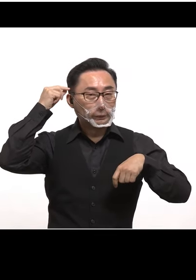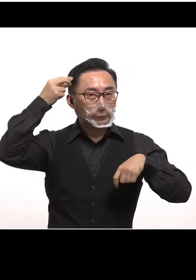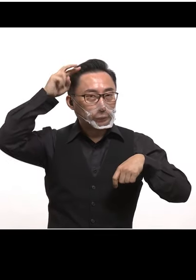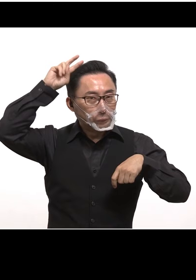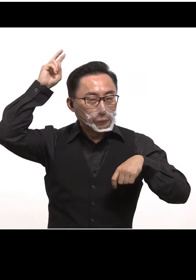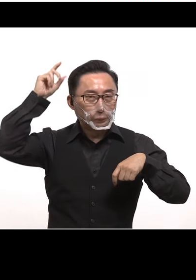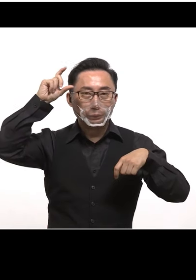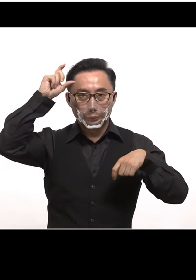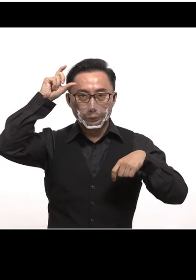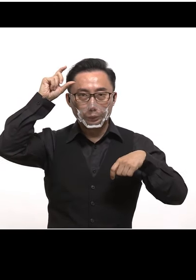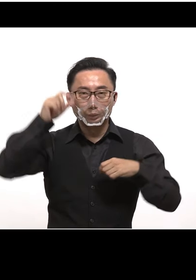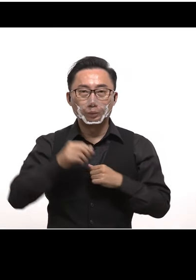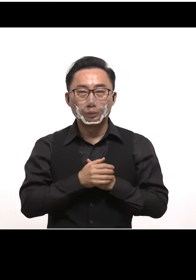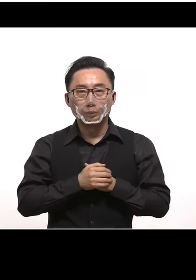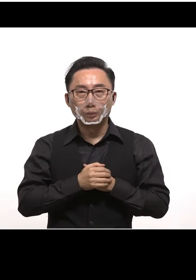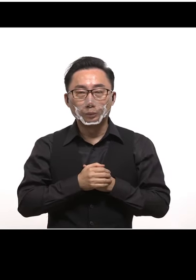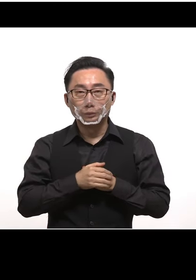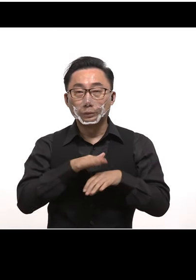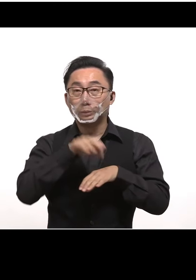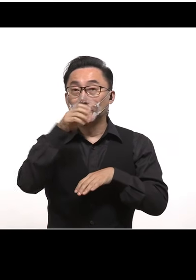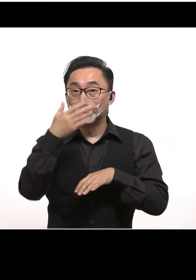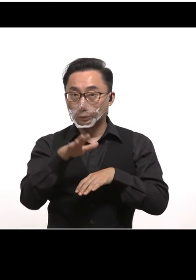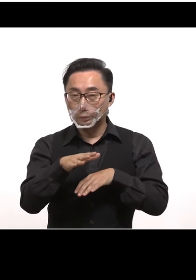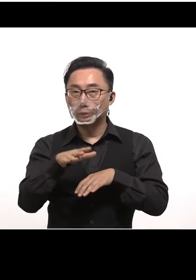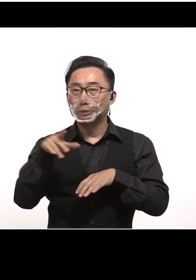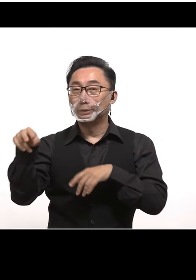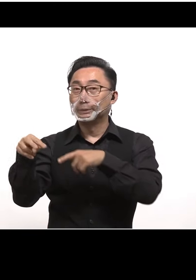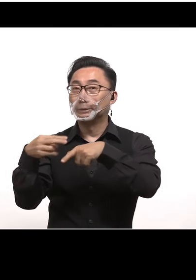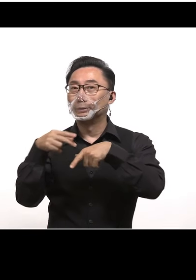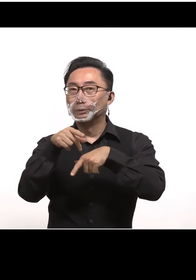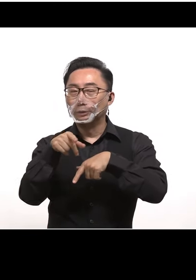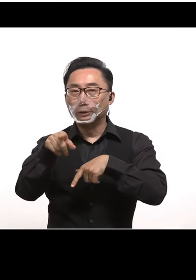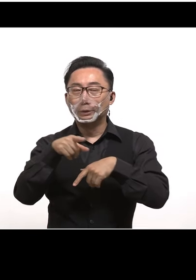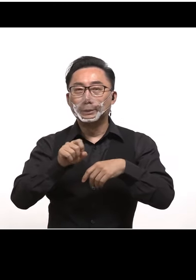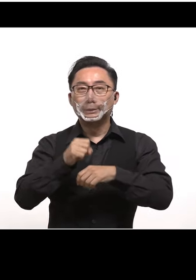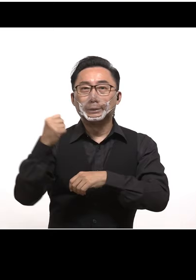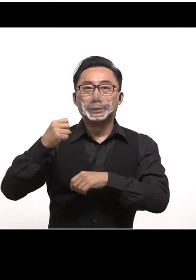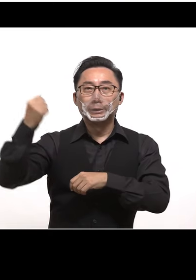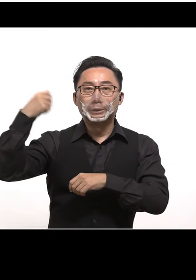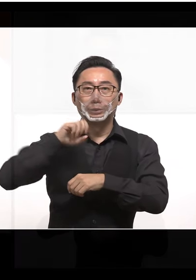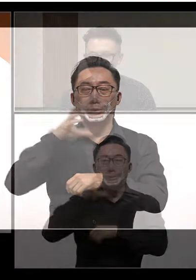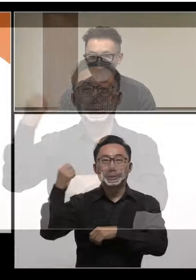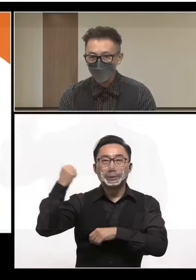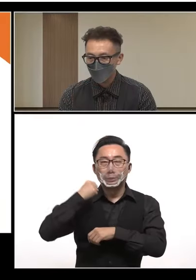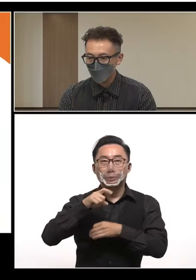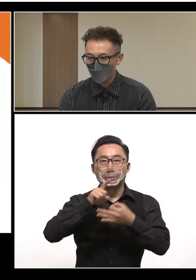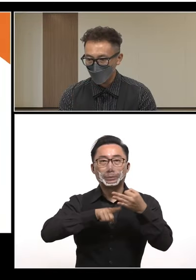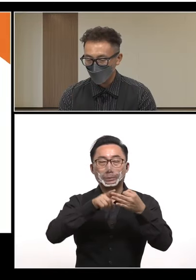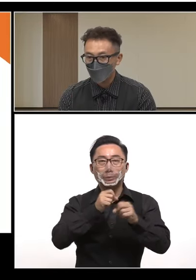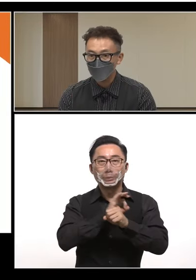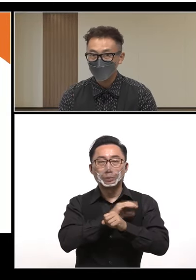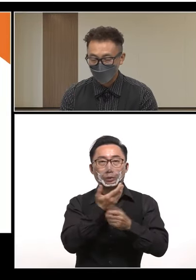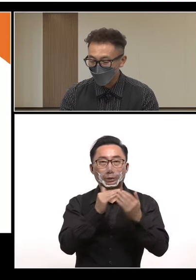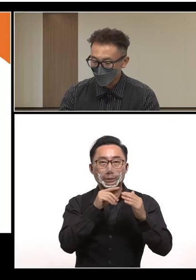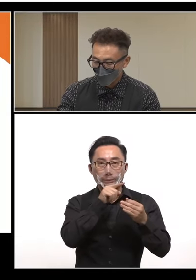嘅。咁頭先咧都講咗啦，咁我就係嚟自香港耀能協會賽馬會田以玲學校啦。咁我咧都